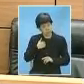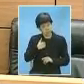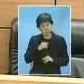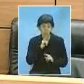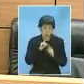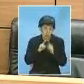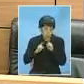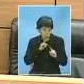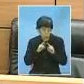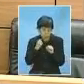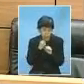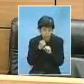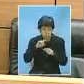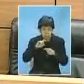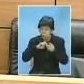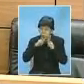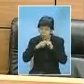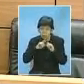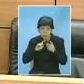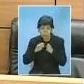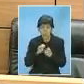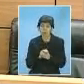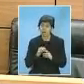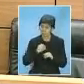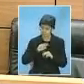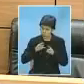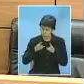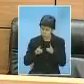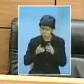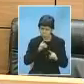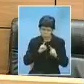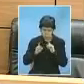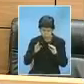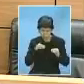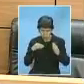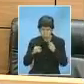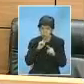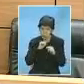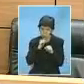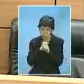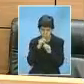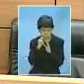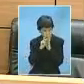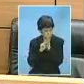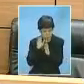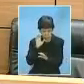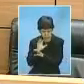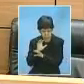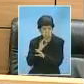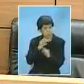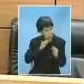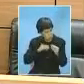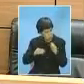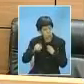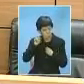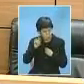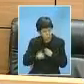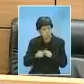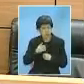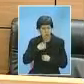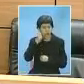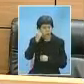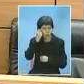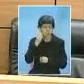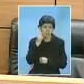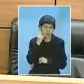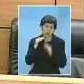เจรจาความและราคามันยังตกลงกันไม่ได้เนี่ยท่านต้องหาวิธีการประณีประนอมนอกจากใช้กฎหมายไปบังคับด้วยนะครับเห็นใจครับ